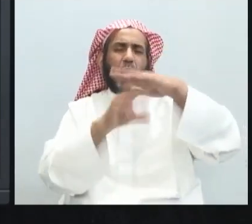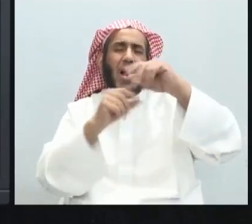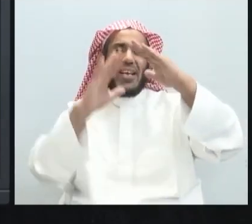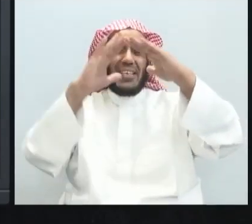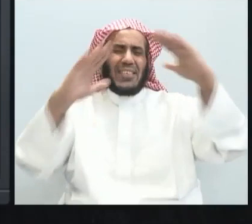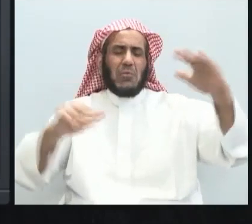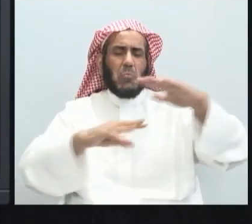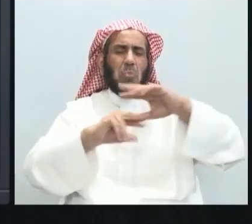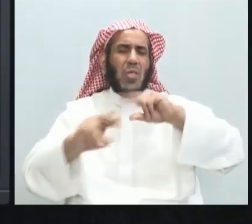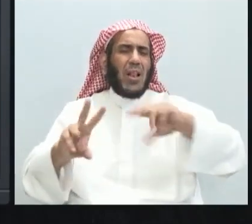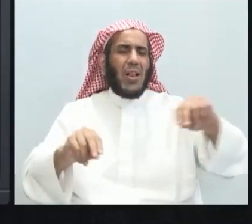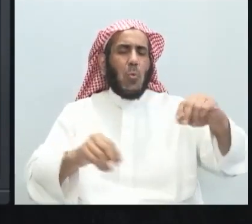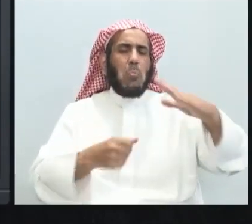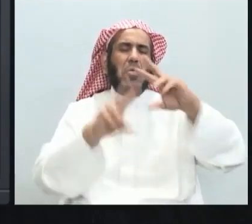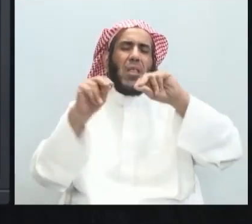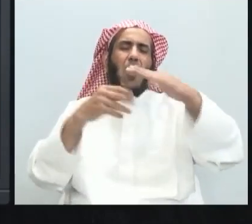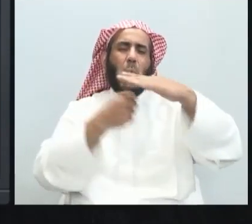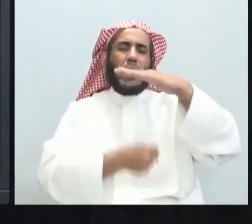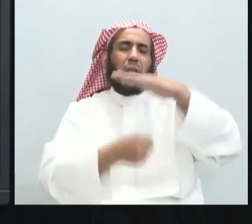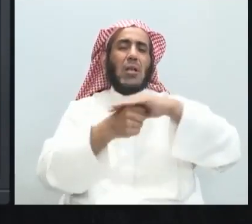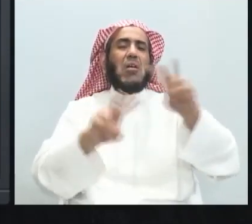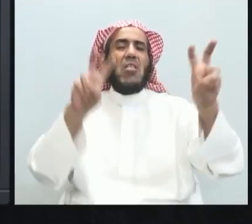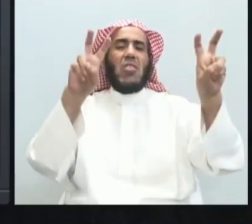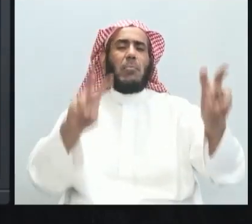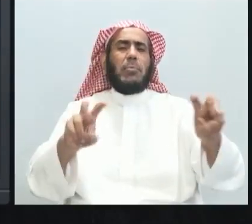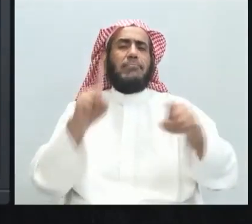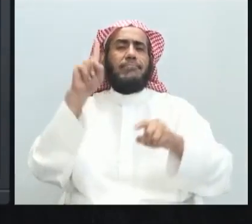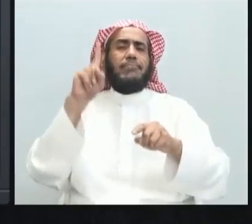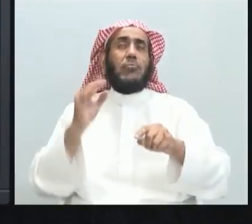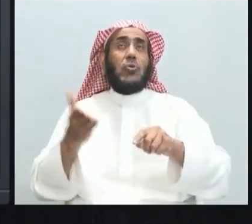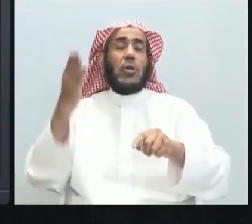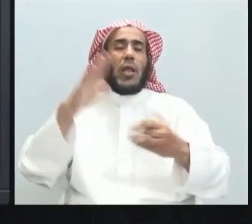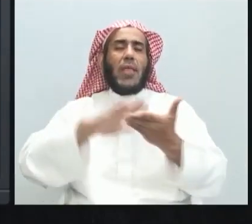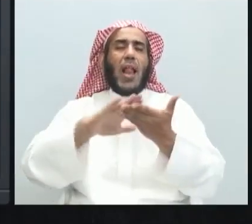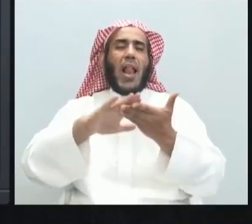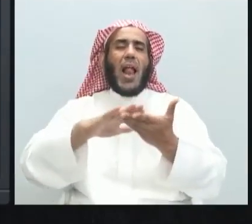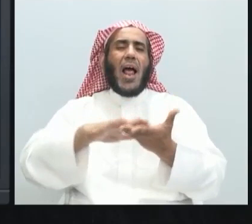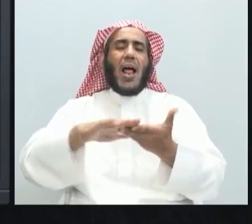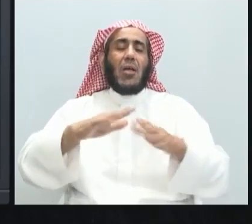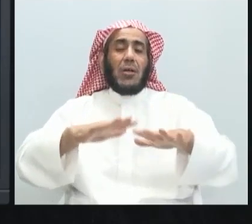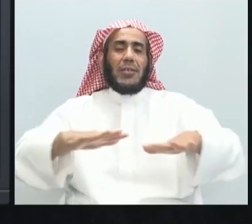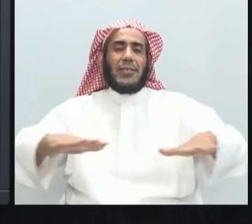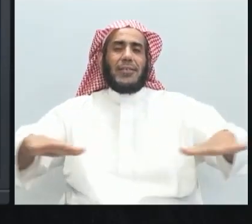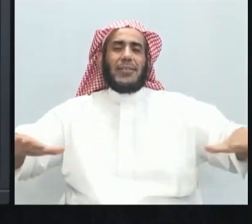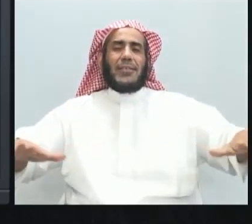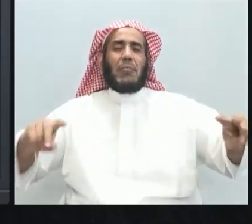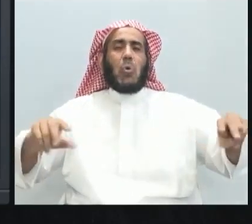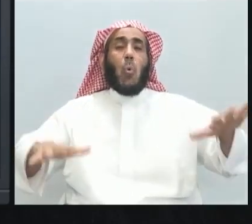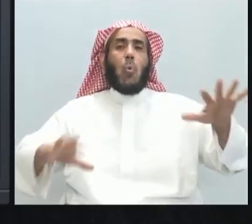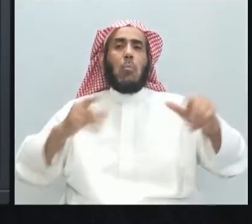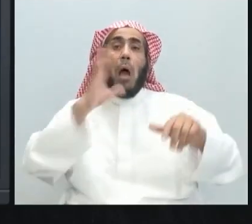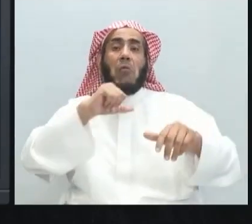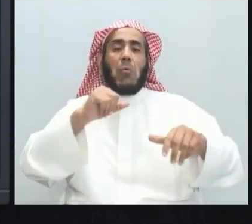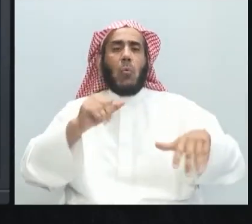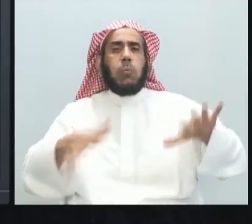الجبل نظيره وتد يثبت الله جل وعلا به هذه الارض التي نعيش عليها لان لا تضطرب